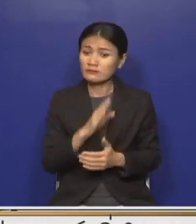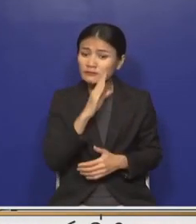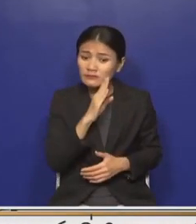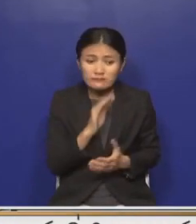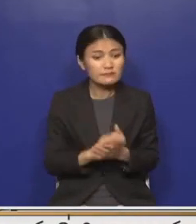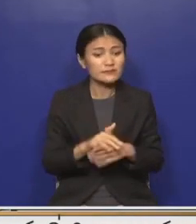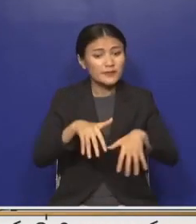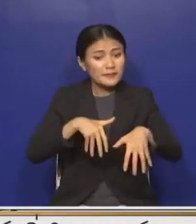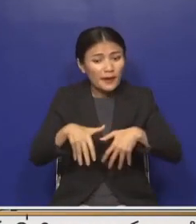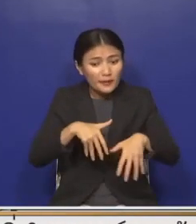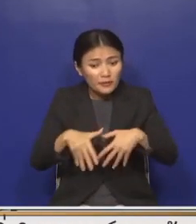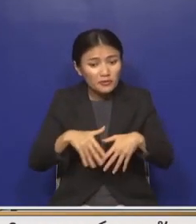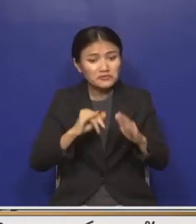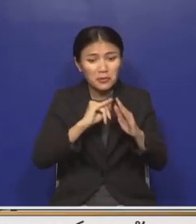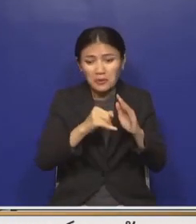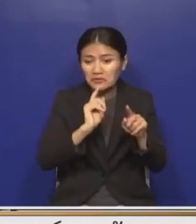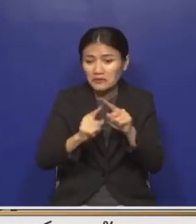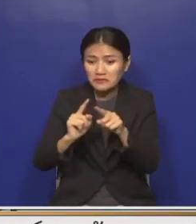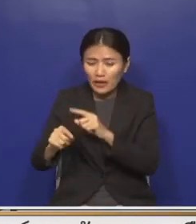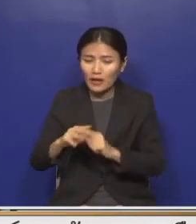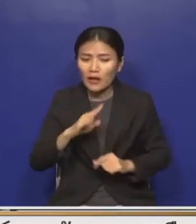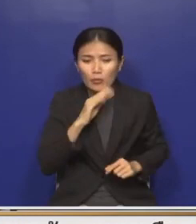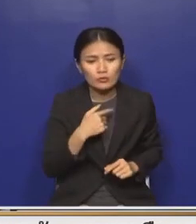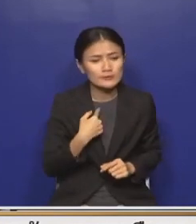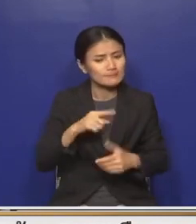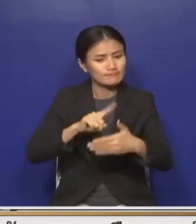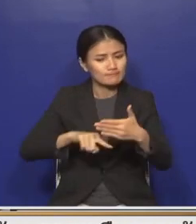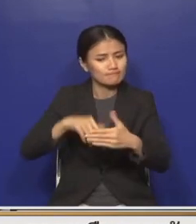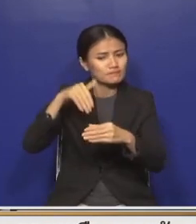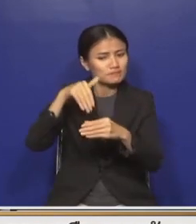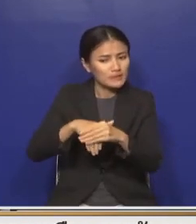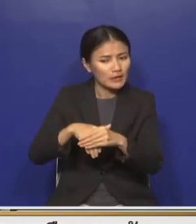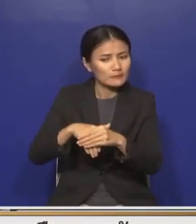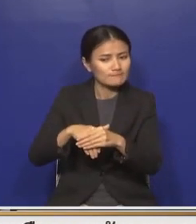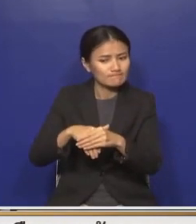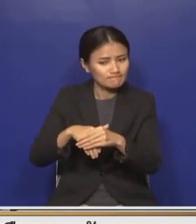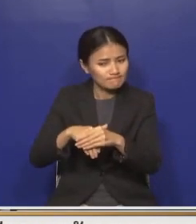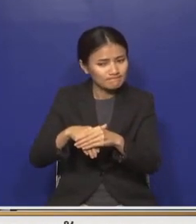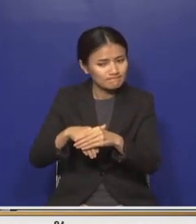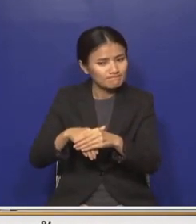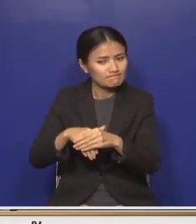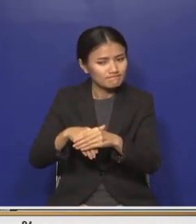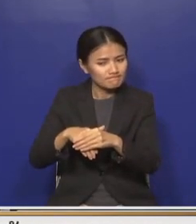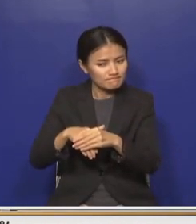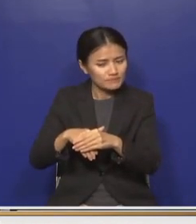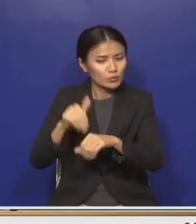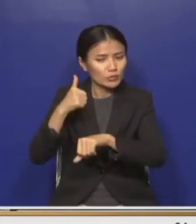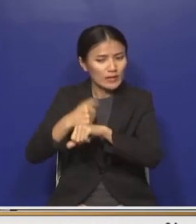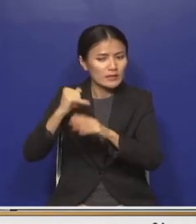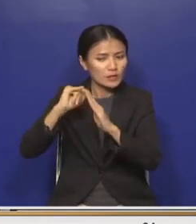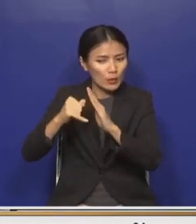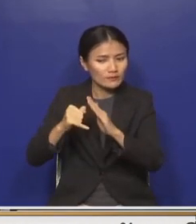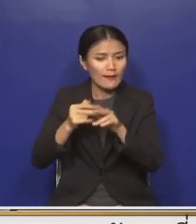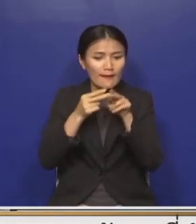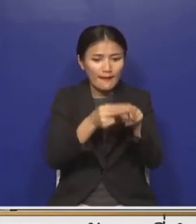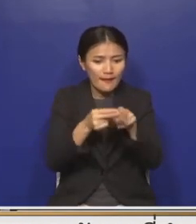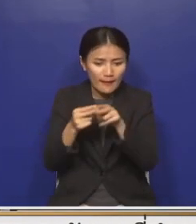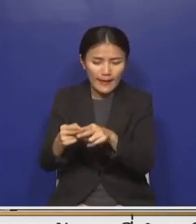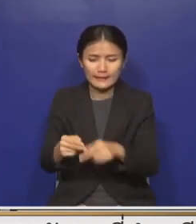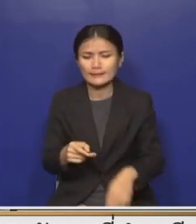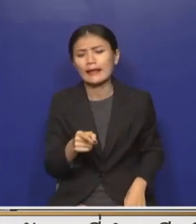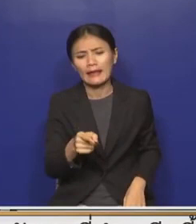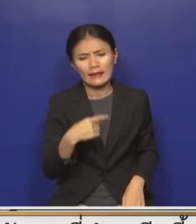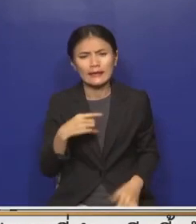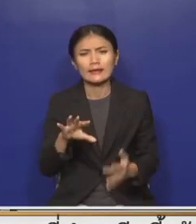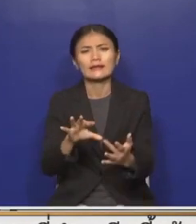ภี น้อง ประชาท ชน ทก พื้น ที่ได้ เลือก ตั แทง ของ เข้า มา บริหา จง หวัิ ของ เขา แล้ว นั้นผม เชื่อ อย่ ย่ง ว่า เขา ต้ เลือก